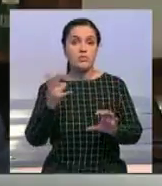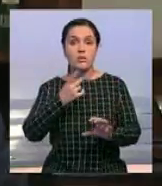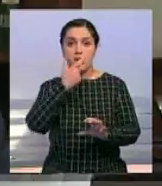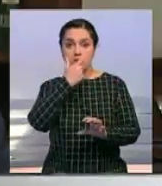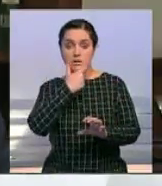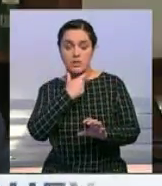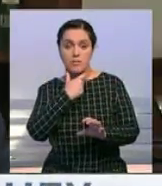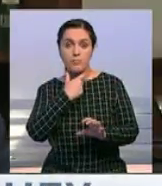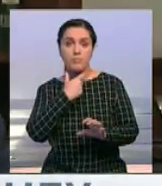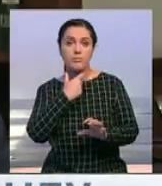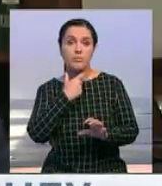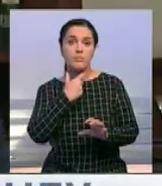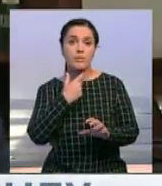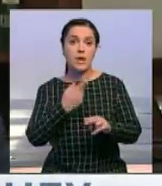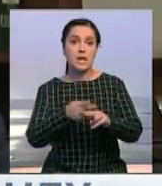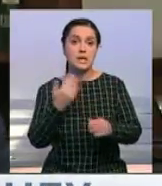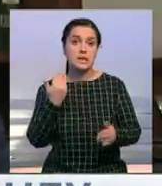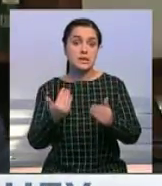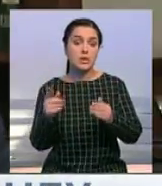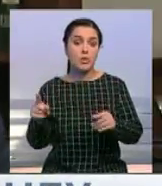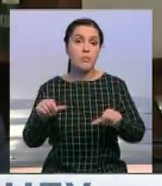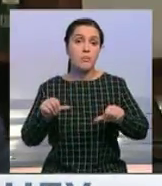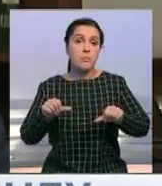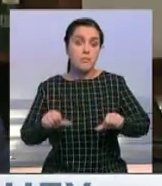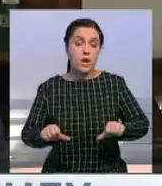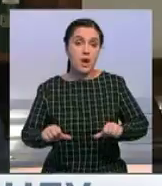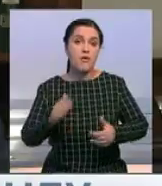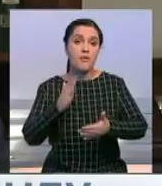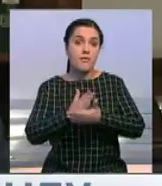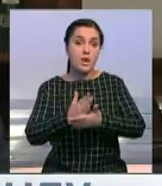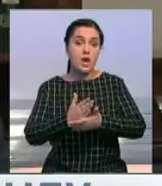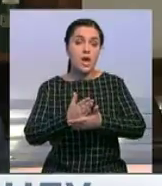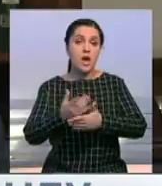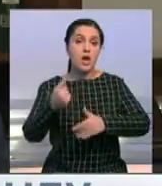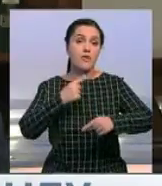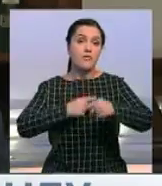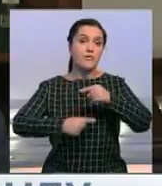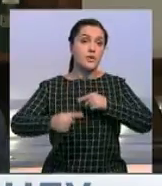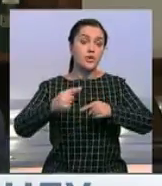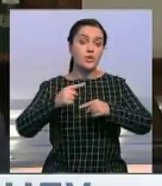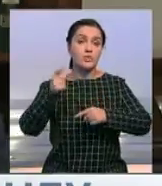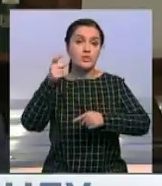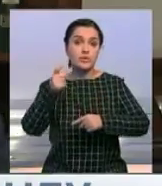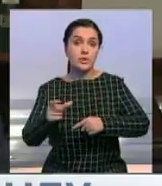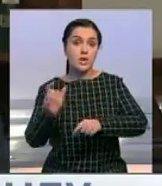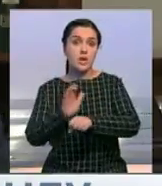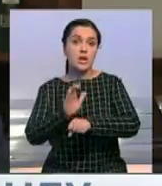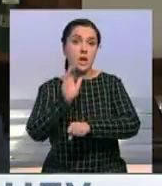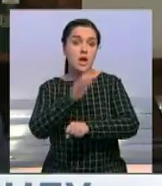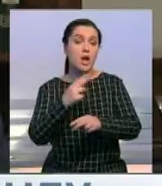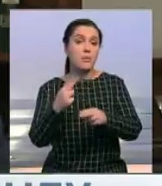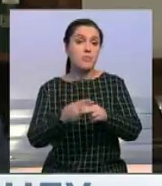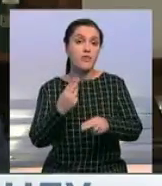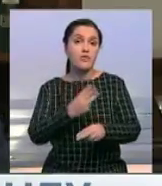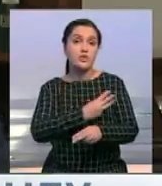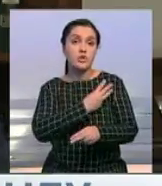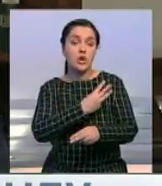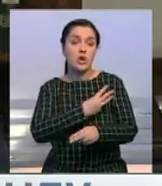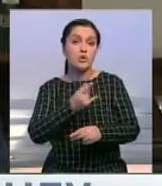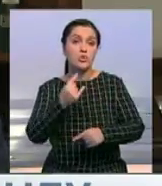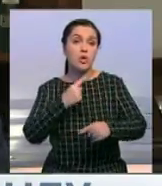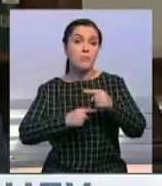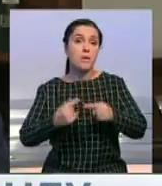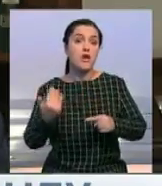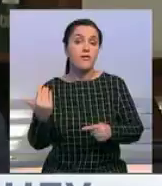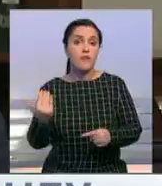есть. И да, он имеет право вернуть того человека, даже без его желания, но обратно в его